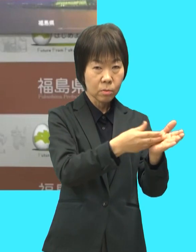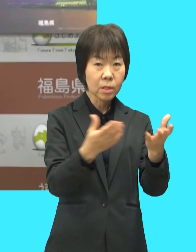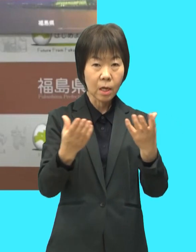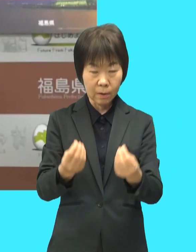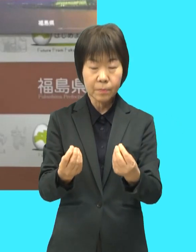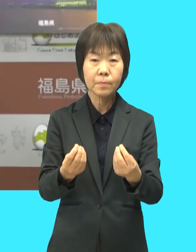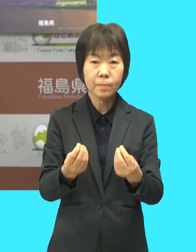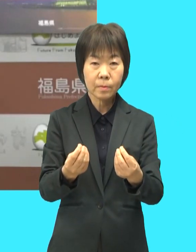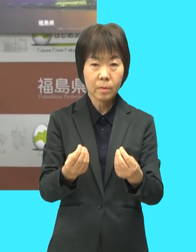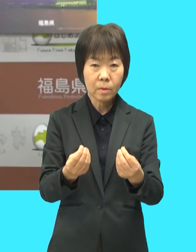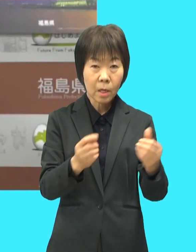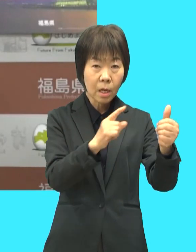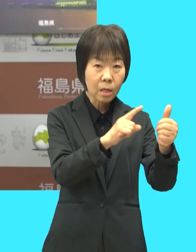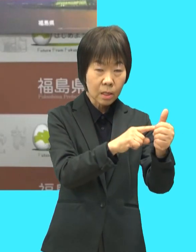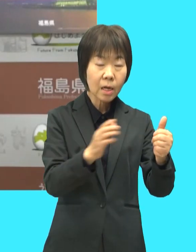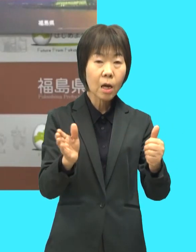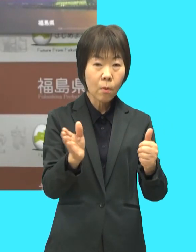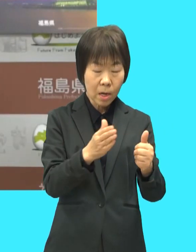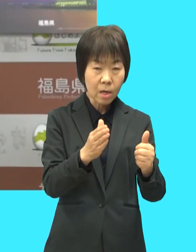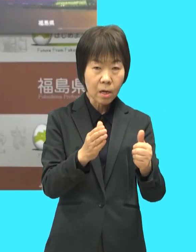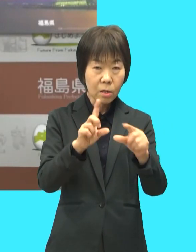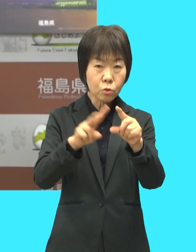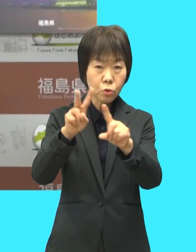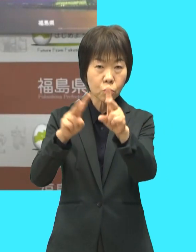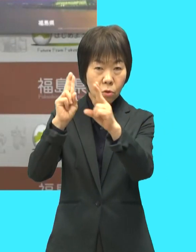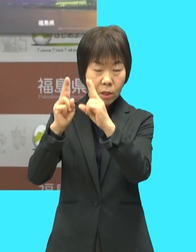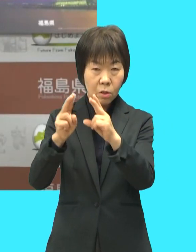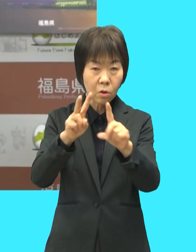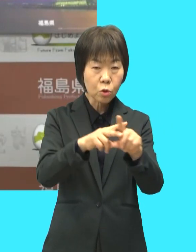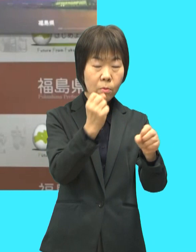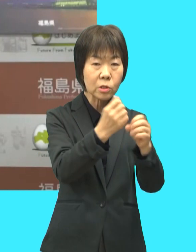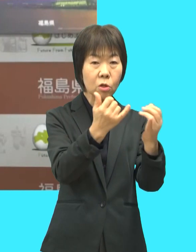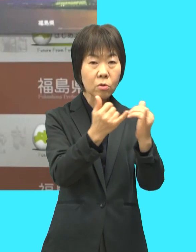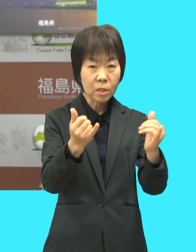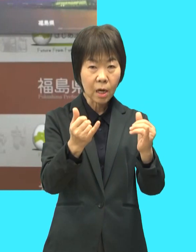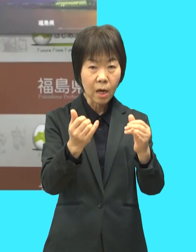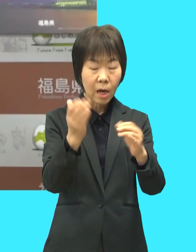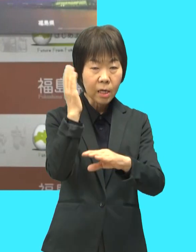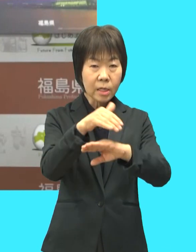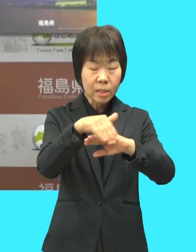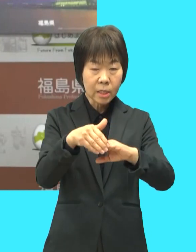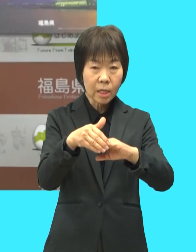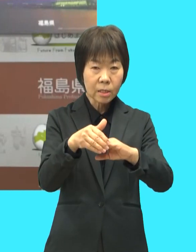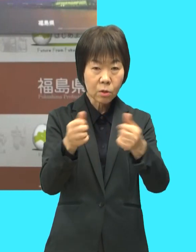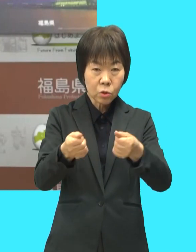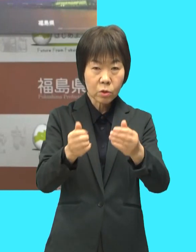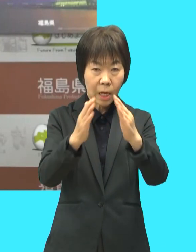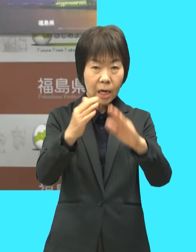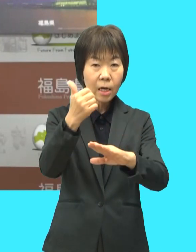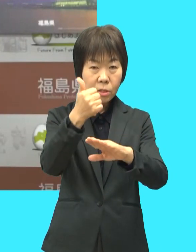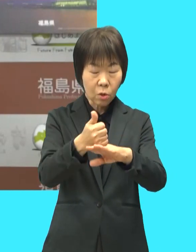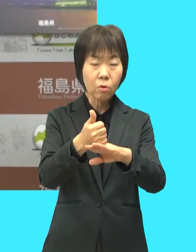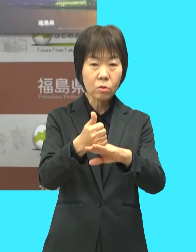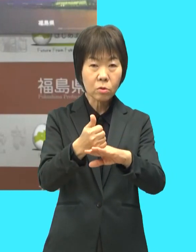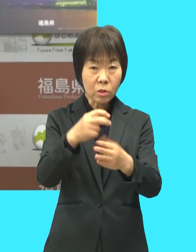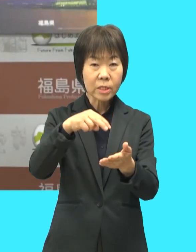。根本議員の方からは中小企業小規模事業者政策調査会長として、またこれま